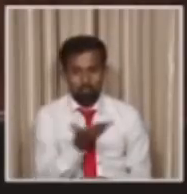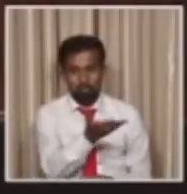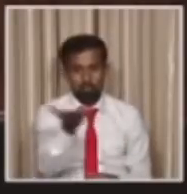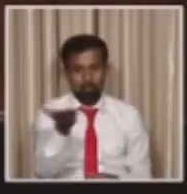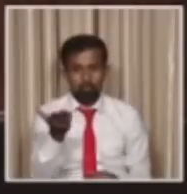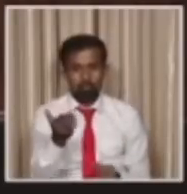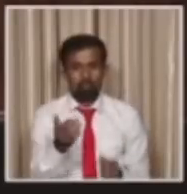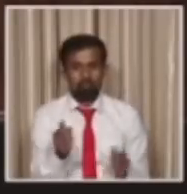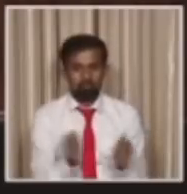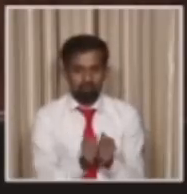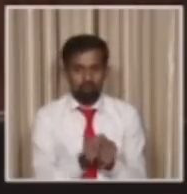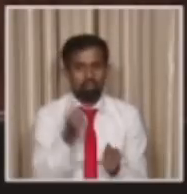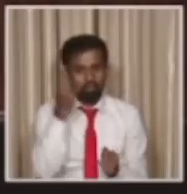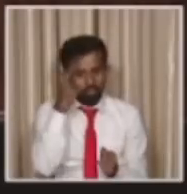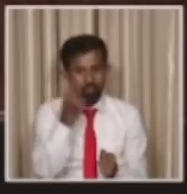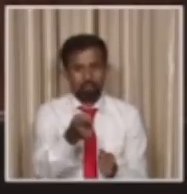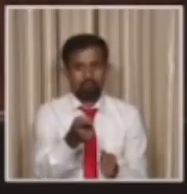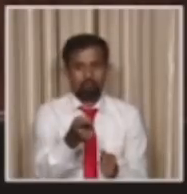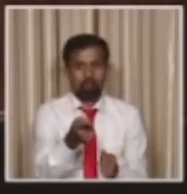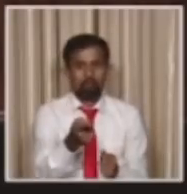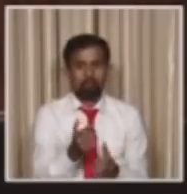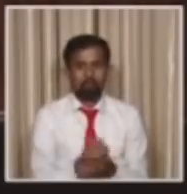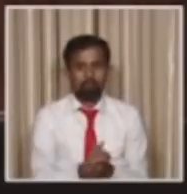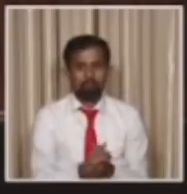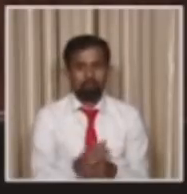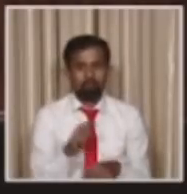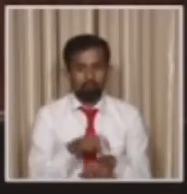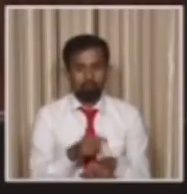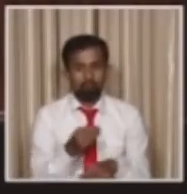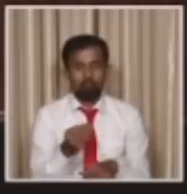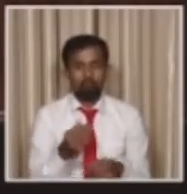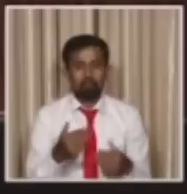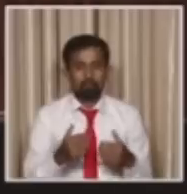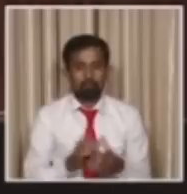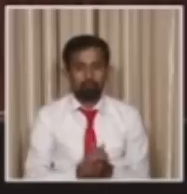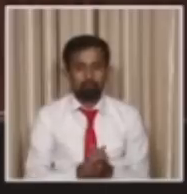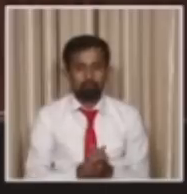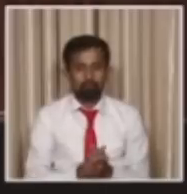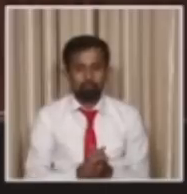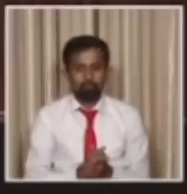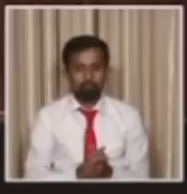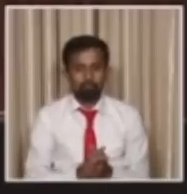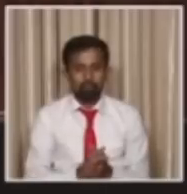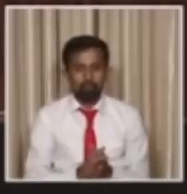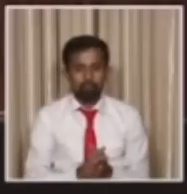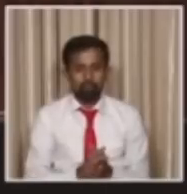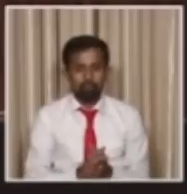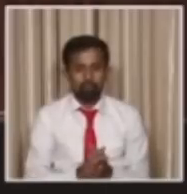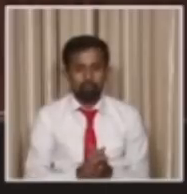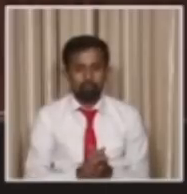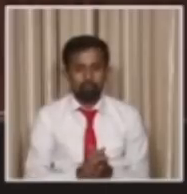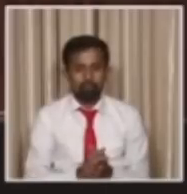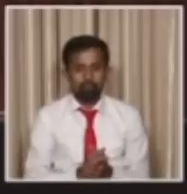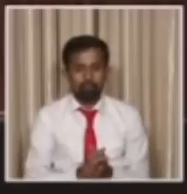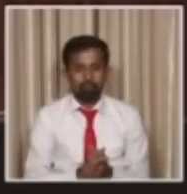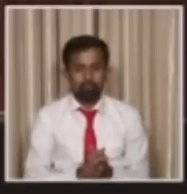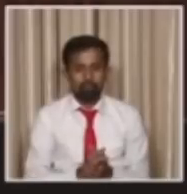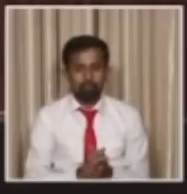මූලාසනයේ කටයුතු දන්නවනේ ඇමතුමාගේ එකඟතාවය ලැබෙන විතර ඔබතුමාට වෙලාව දෙන්න පුළුවන් පොයින්ට් ඔෆ් ඕඩර්යක් නෙවෙයිනේ ඔක මේක කියවන්නේ නෙවෙයි ක්වෙස්චන් ඇන් ආන්සර්